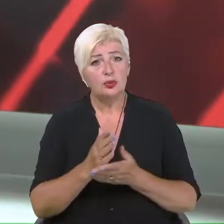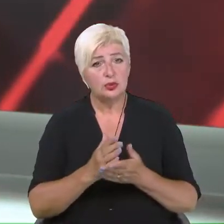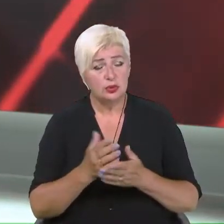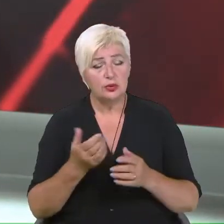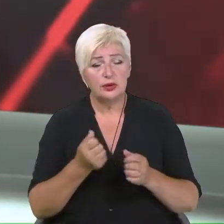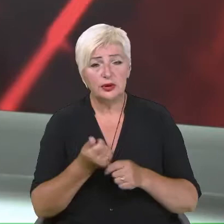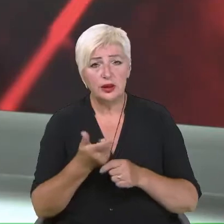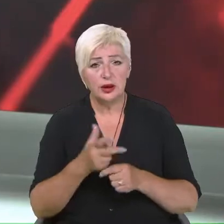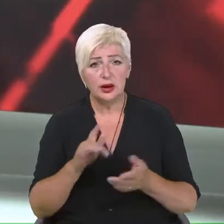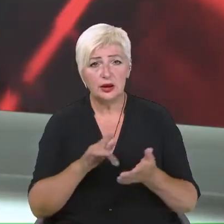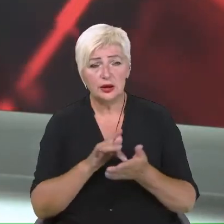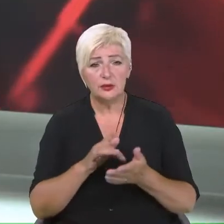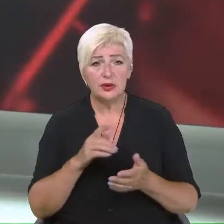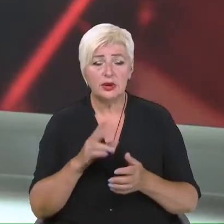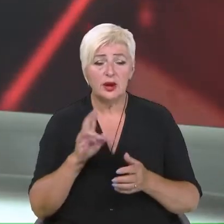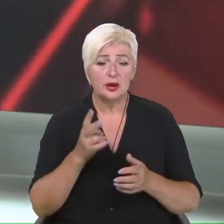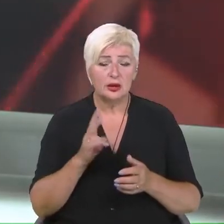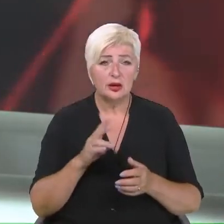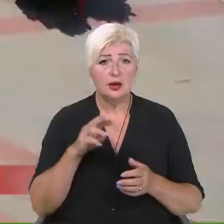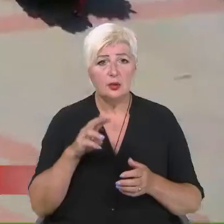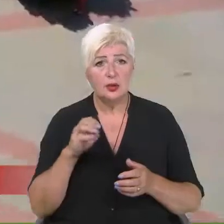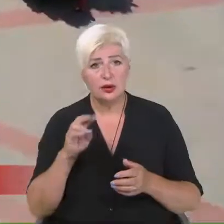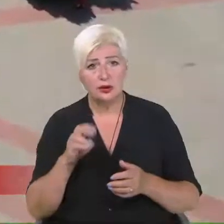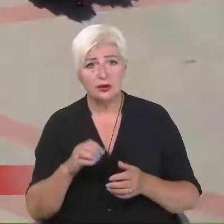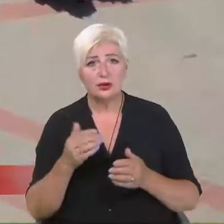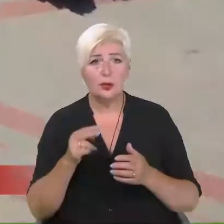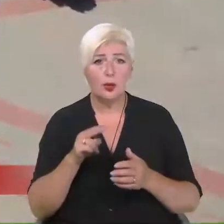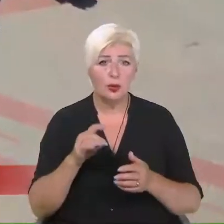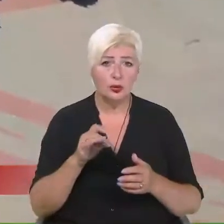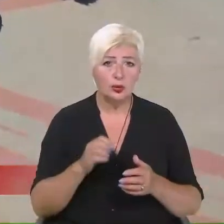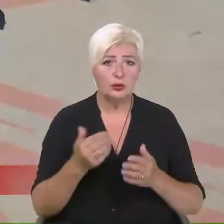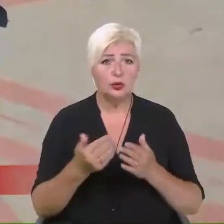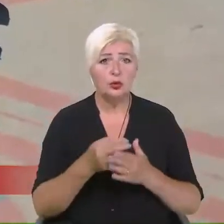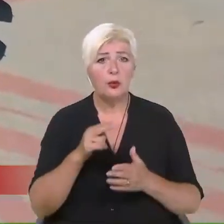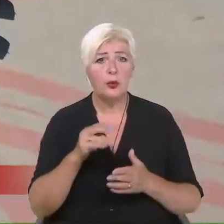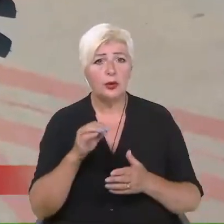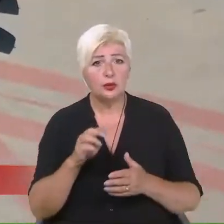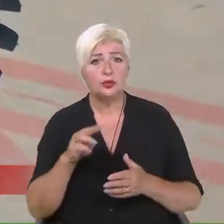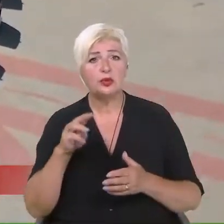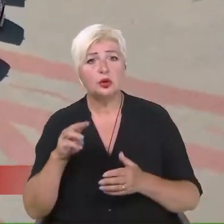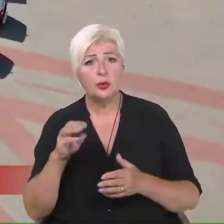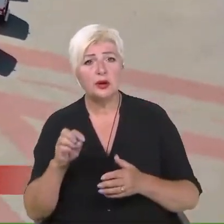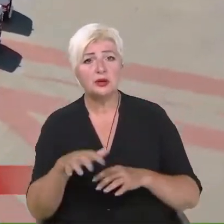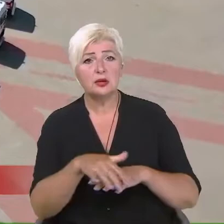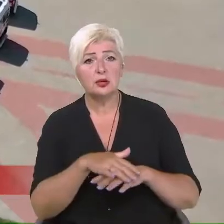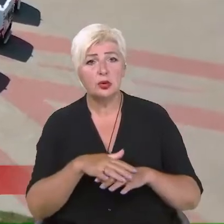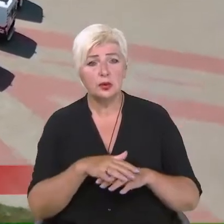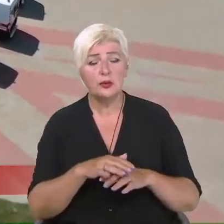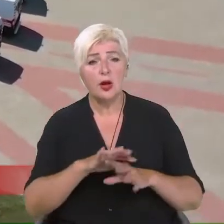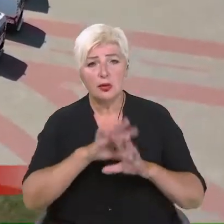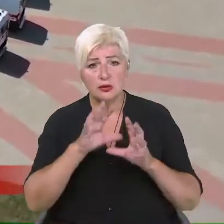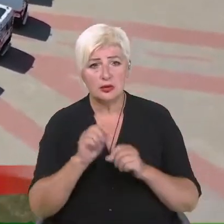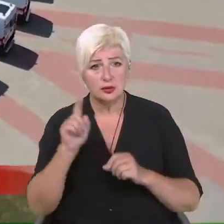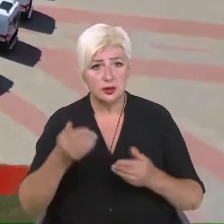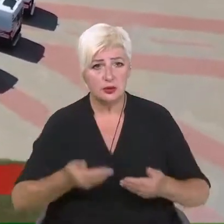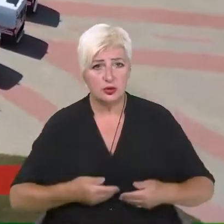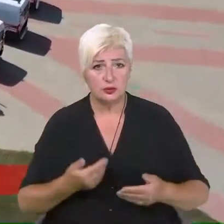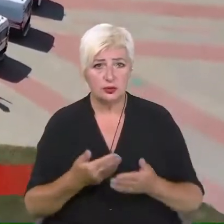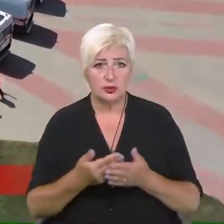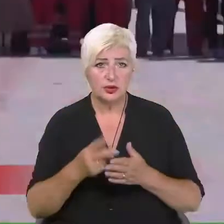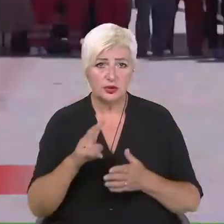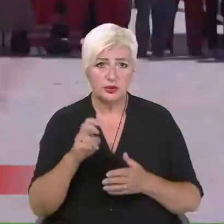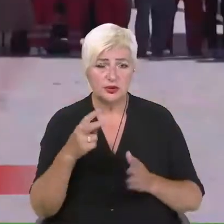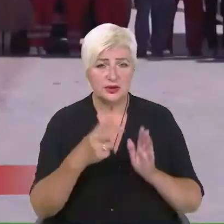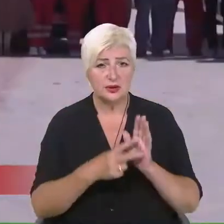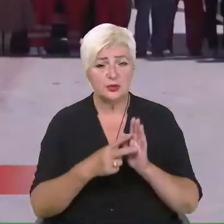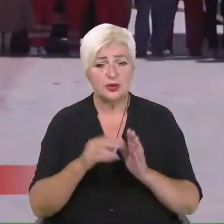Нікополь, Марганець, Покрова, ще Новопокровську та Томаківську громади. Загалом там живуть майже 270 тисяч людей.